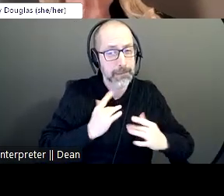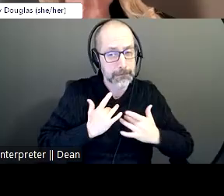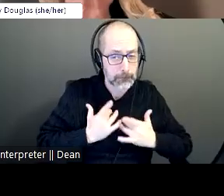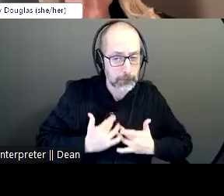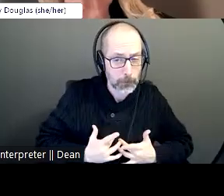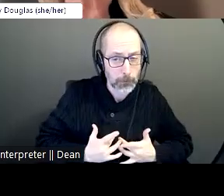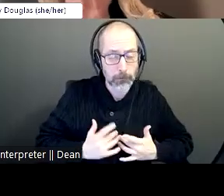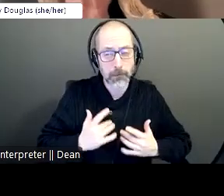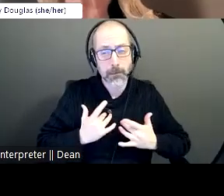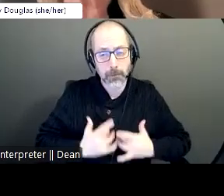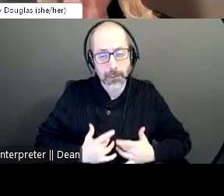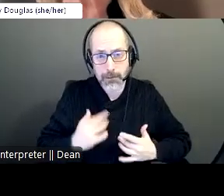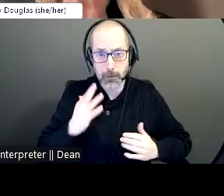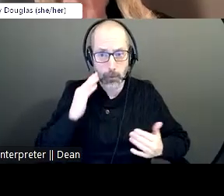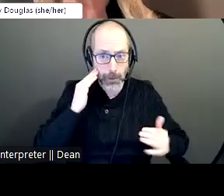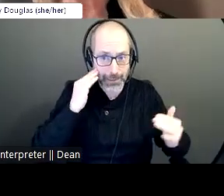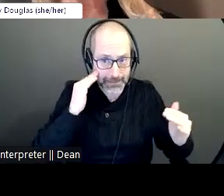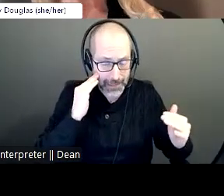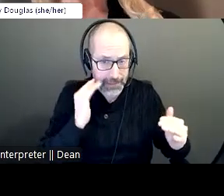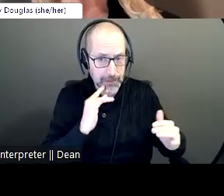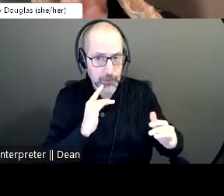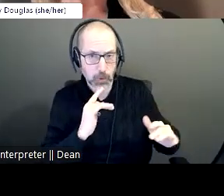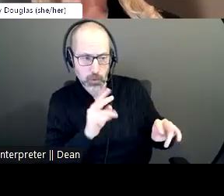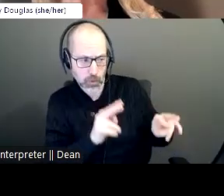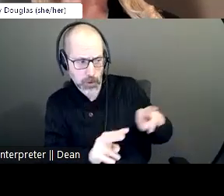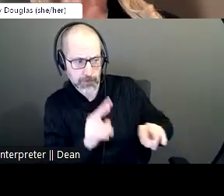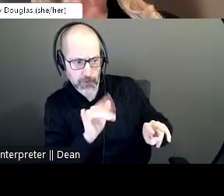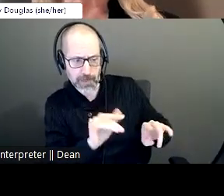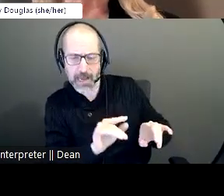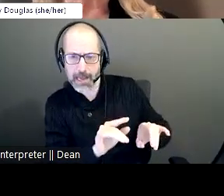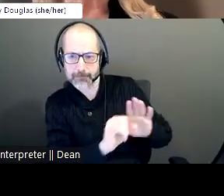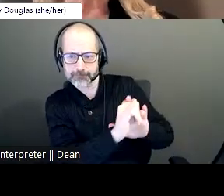il faut donc aussi être sensible à cela.